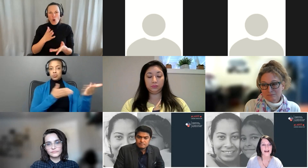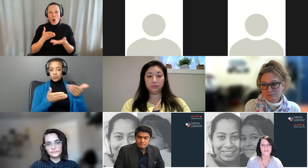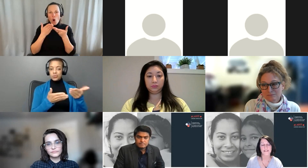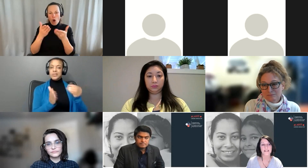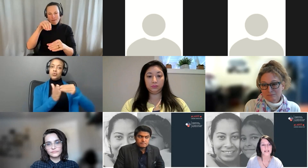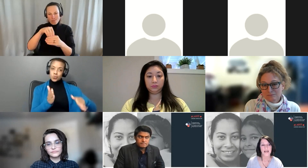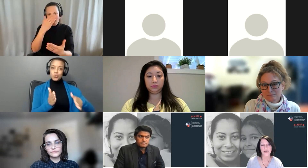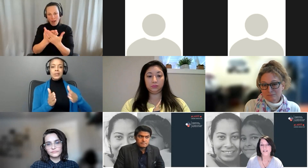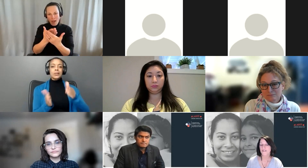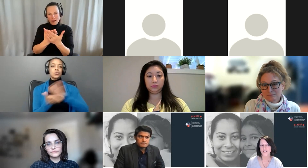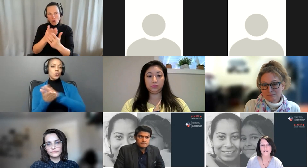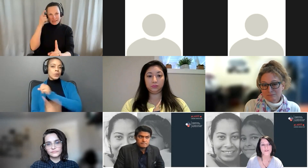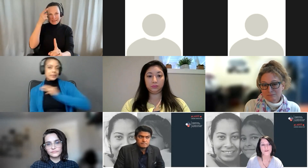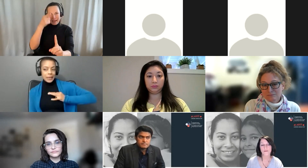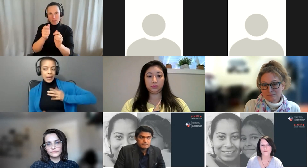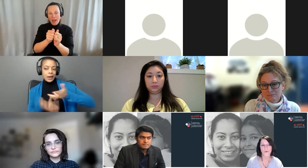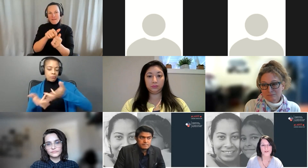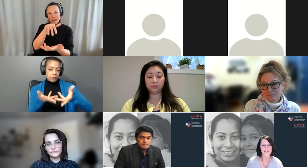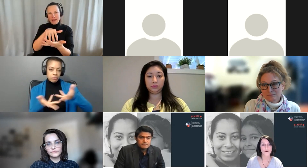avec les étudiants